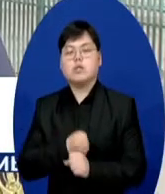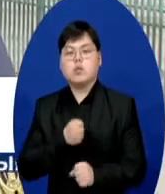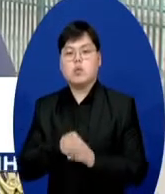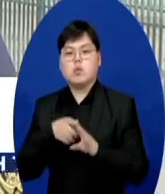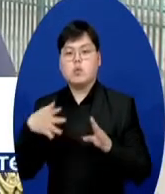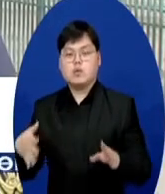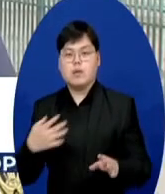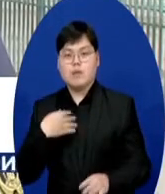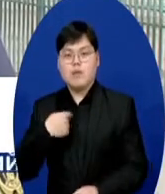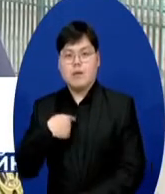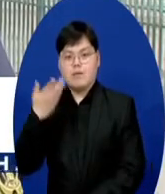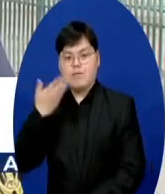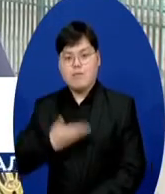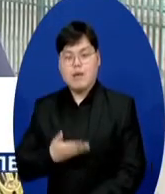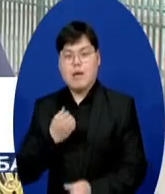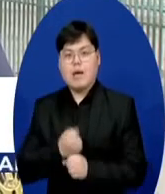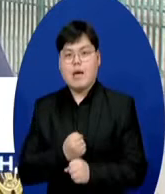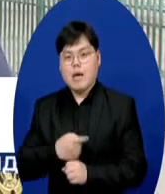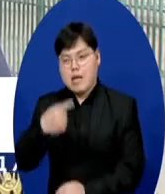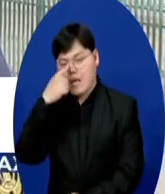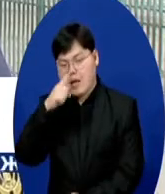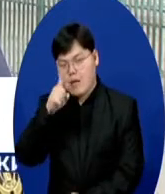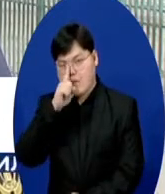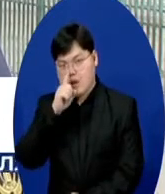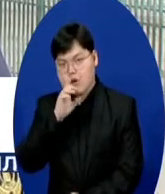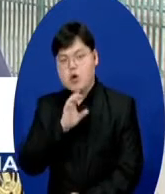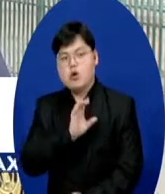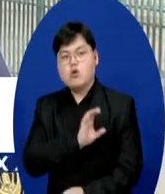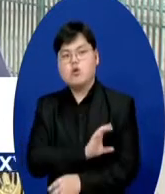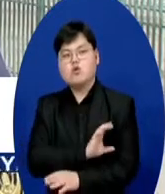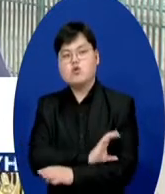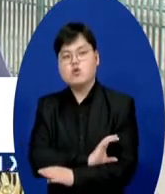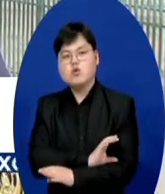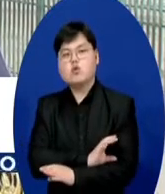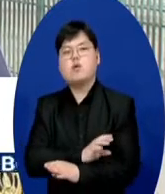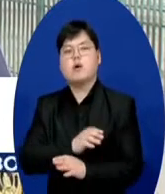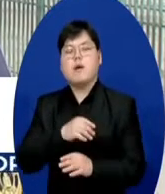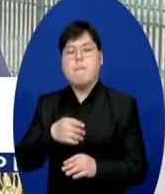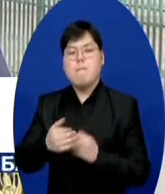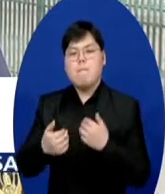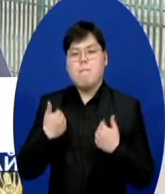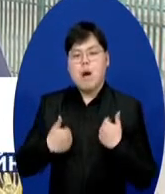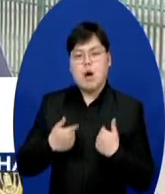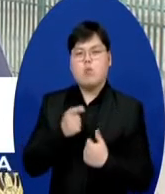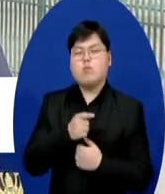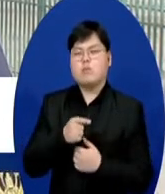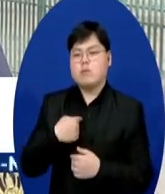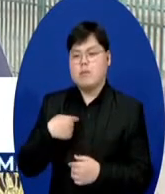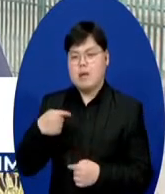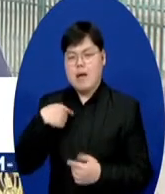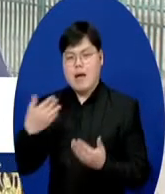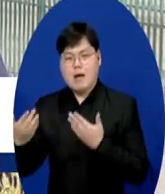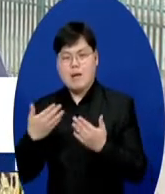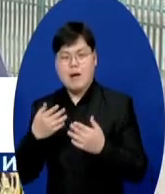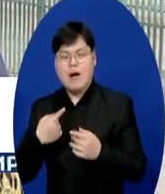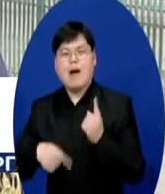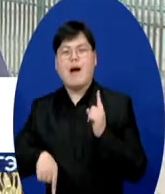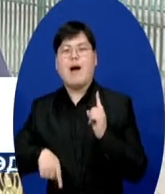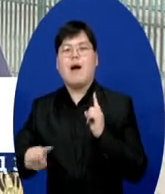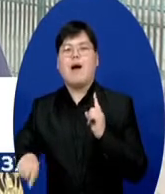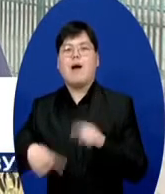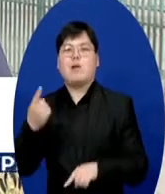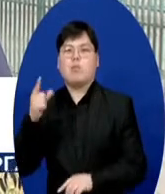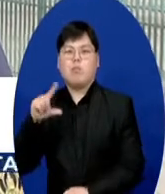хүн эмнэлэг сургуульд орж ирж байгаа багш нар, суулгагч нараас хамаагүй бага зэйл авч байна. А тэдэртэй адилхан орон нутгийн